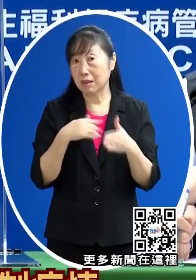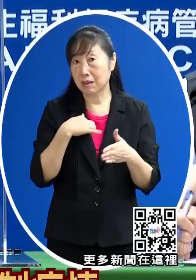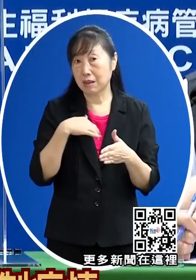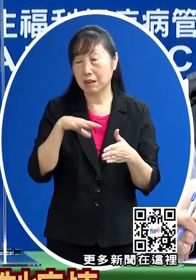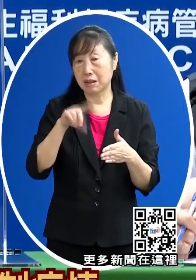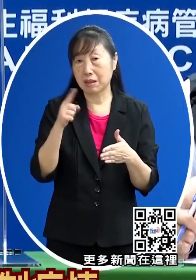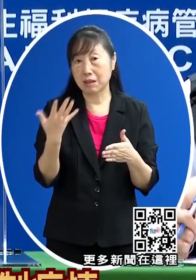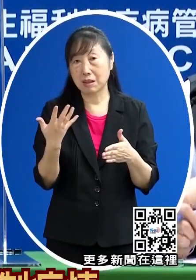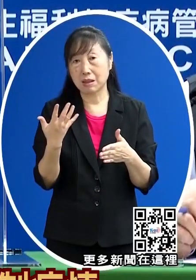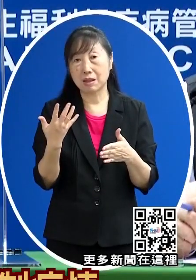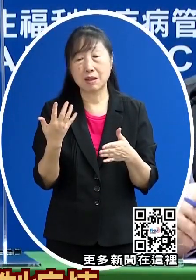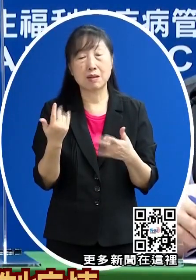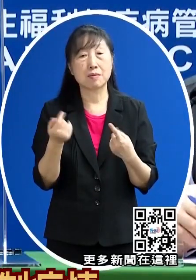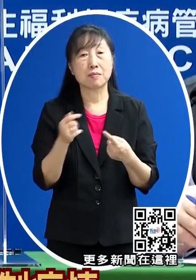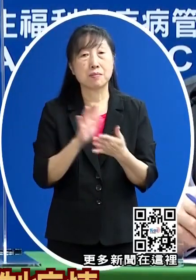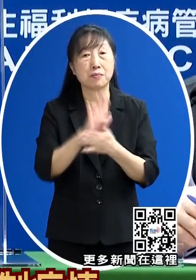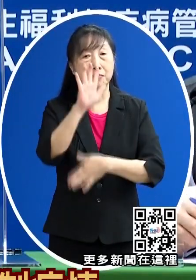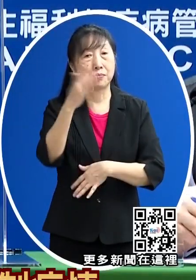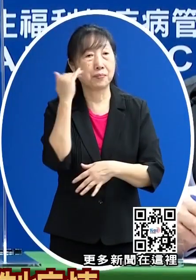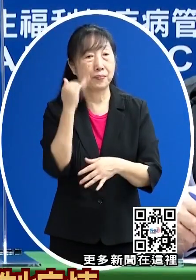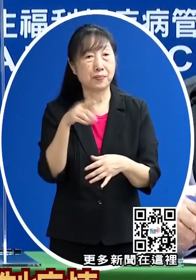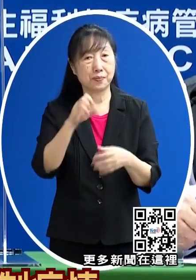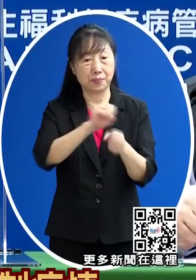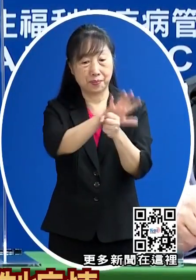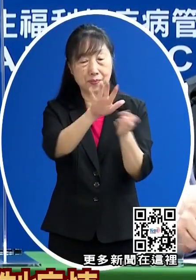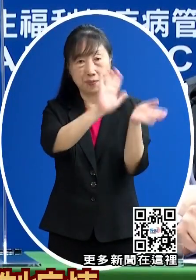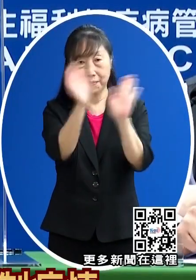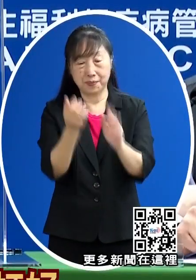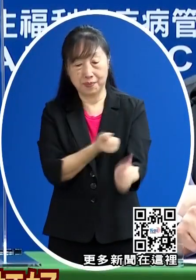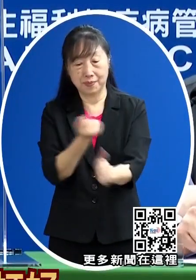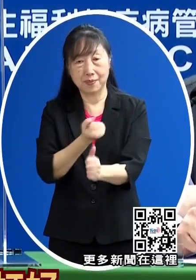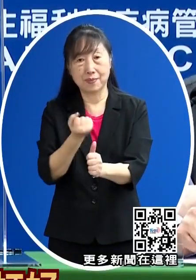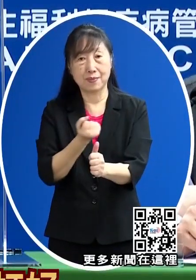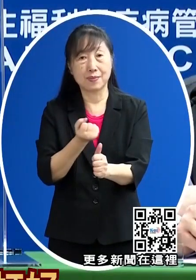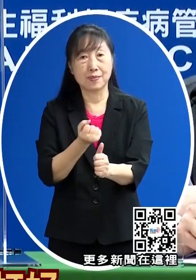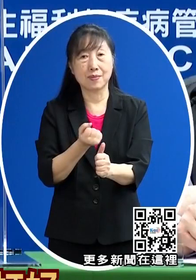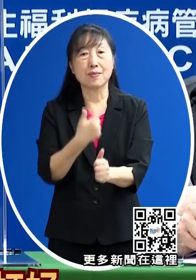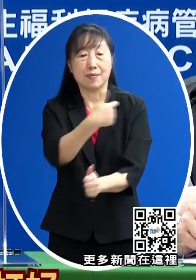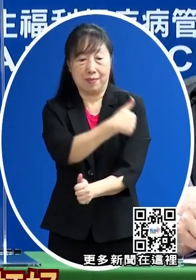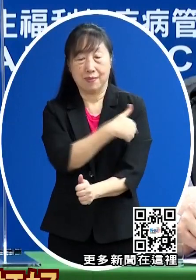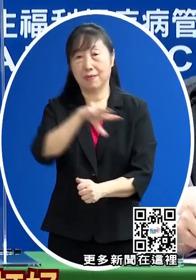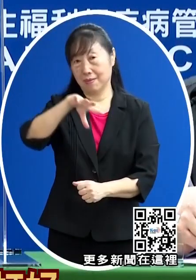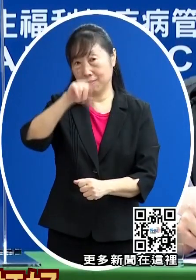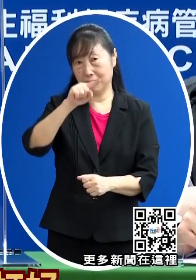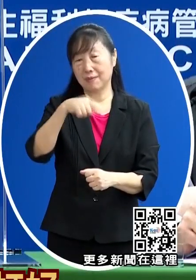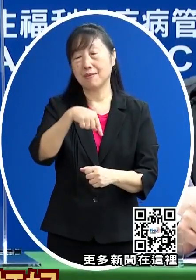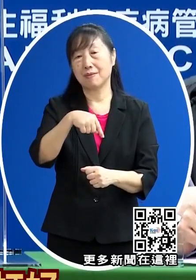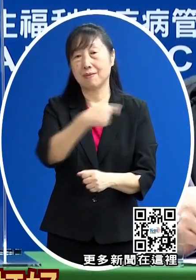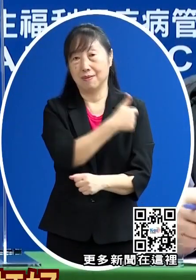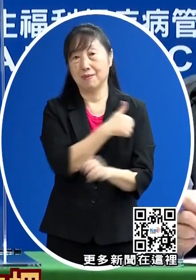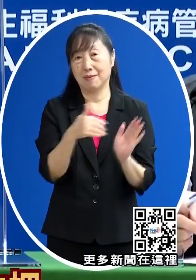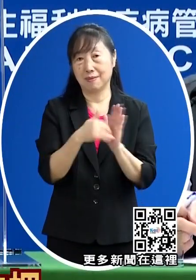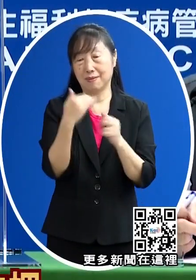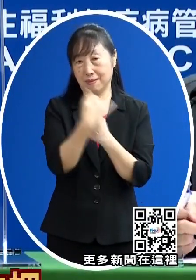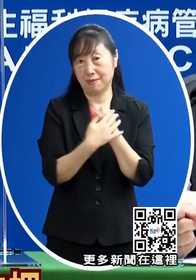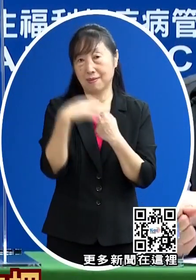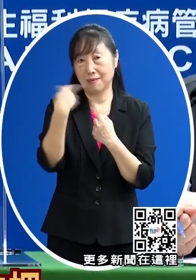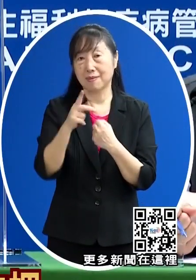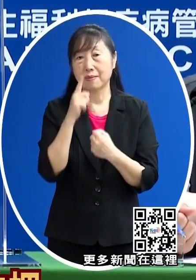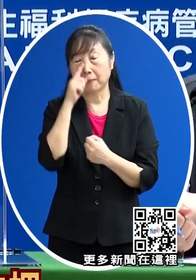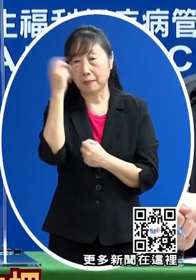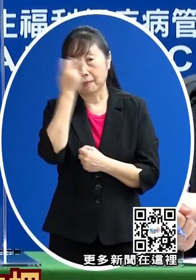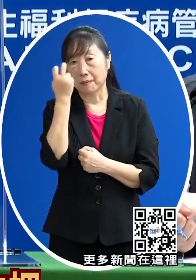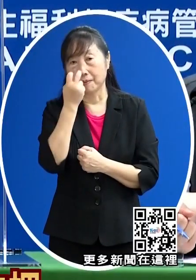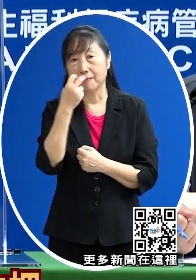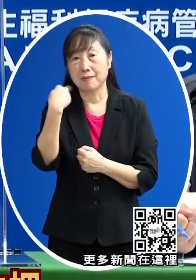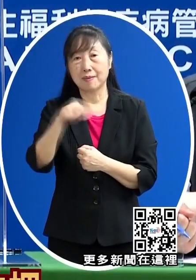那当然，在未来控制疫情哈，那么就是疫苗继续要打好，那快筛能够快